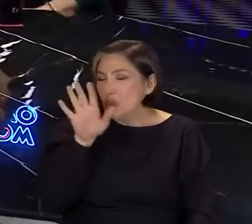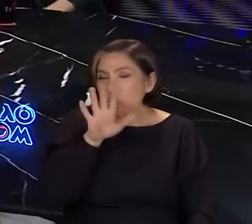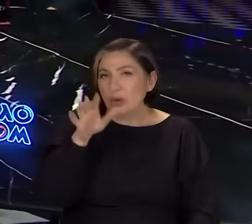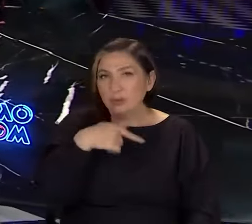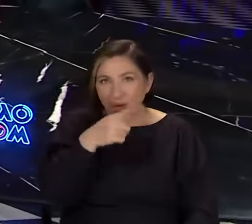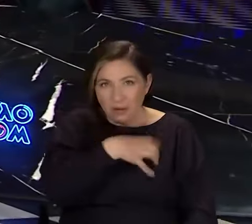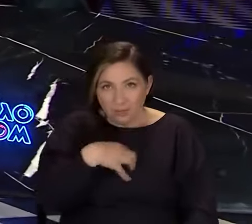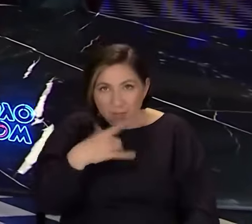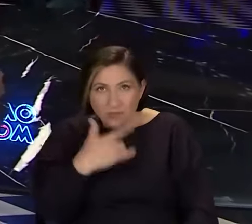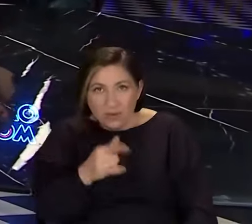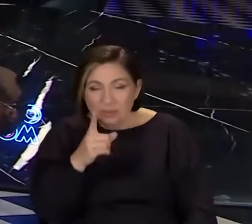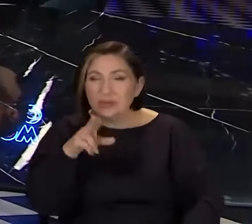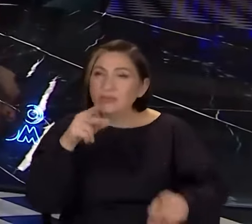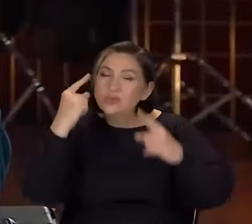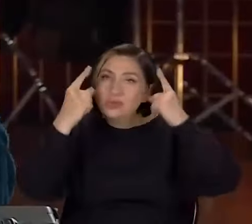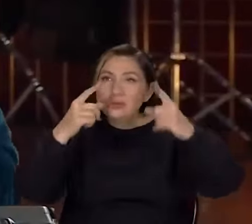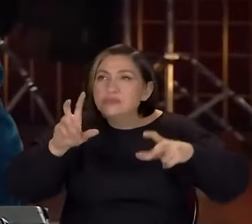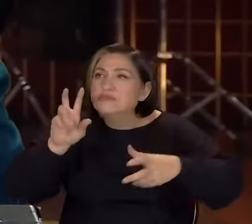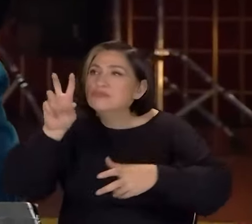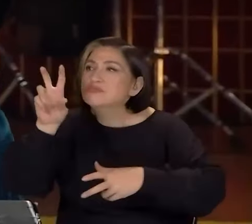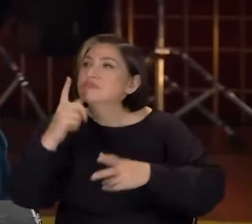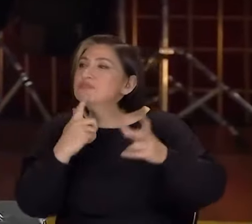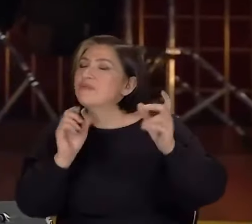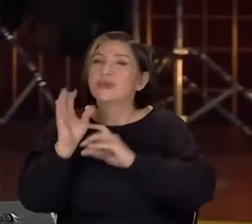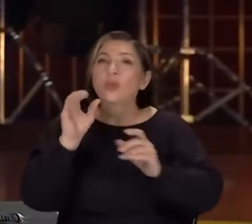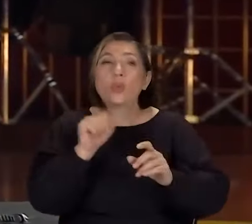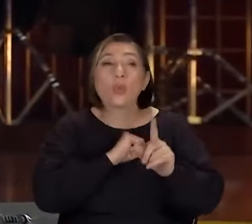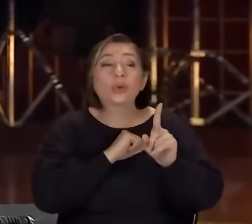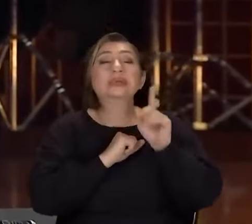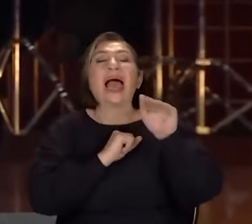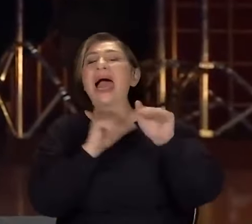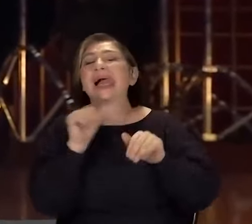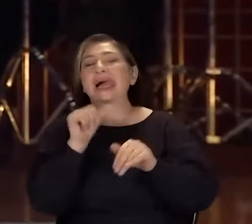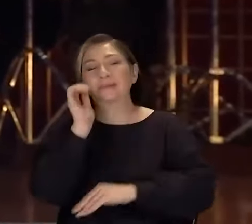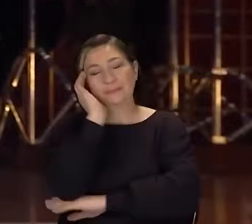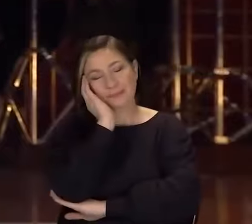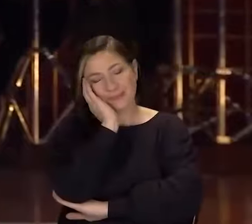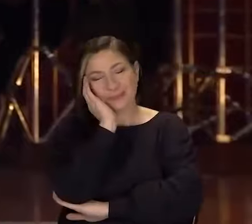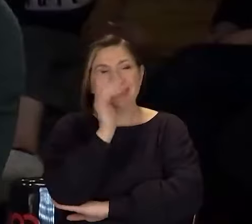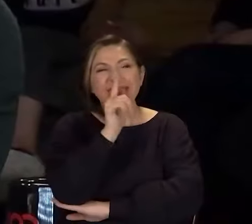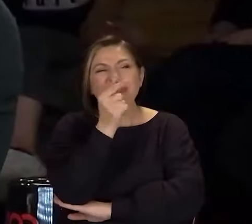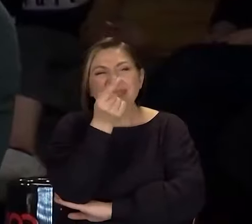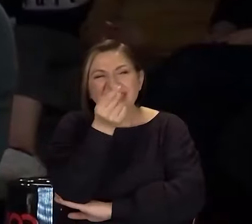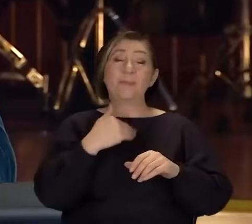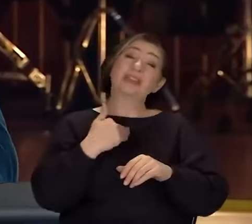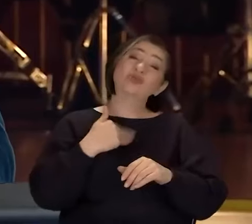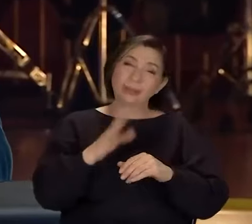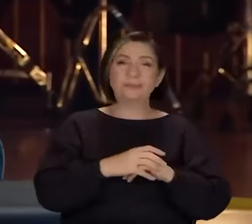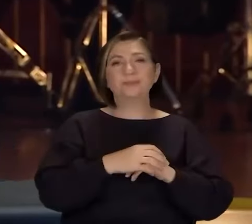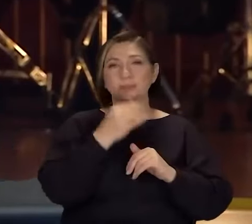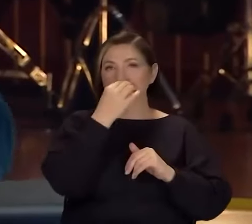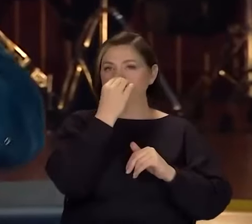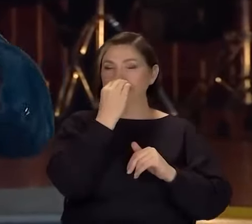Hani anama mı sövüyorsun falan böyle bir şey tepki alınabilir diye korku içerisinde ya işte. Diyorum ki biraz kıssak mı?